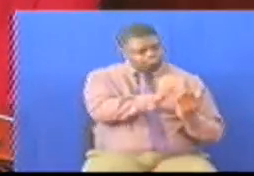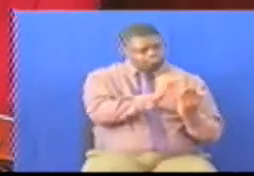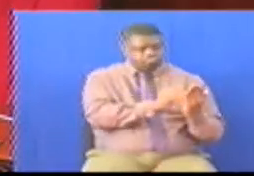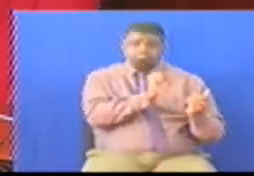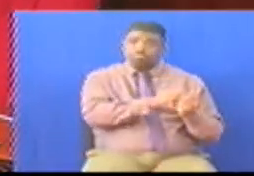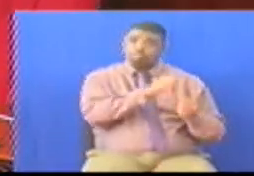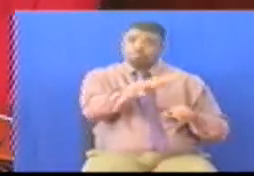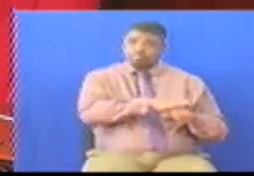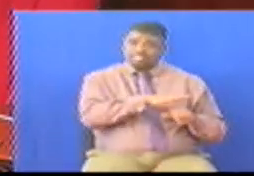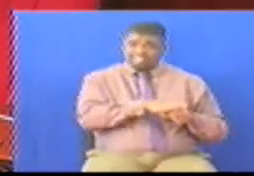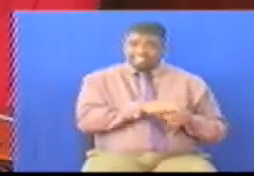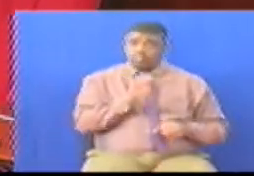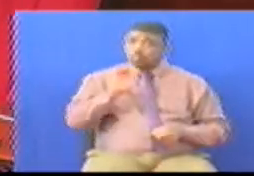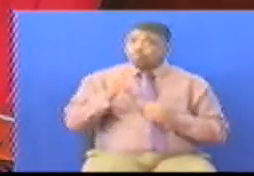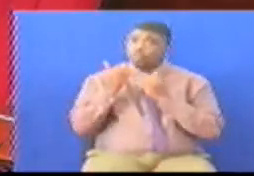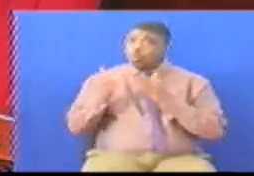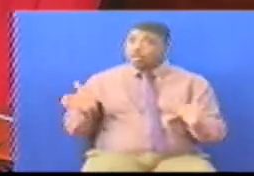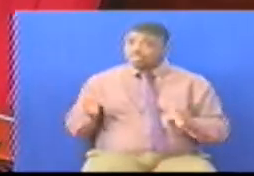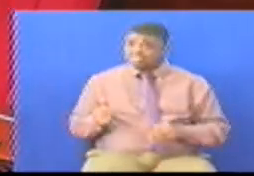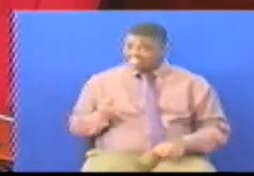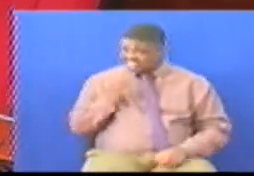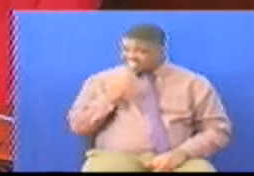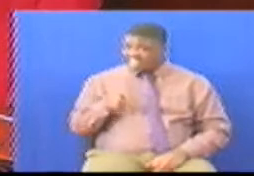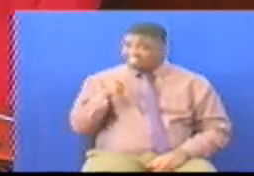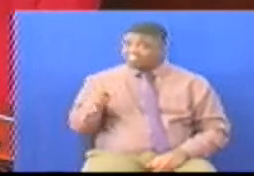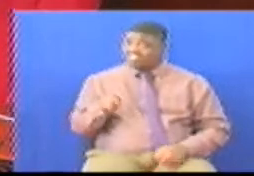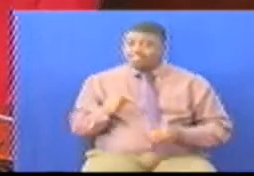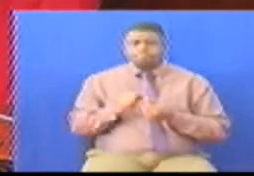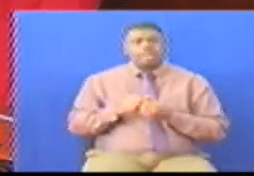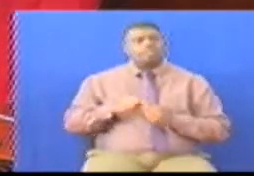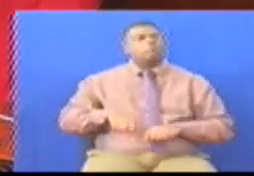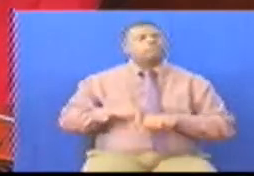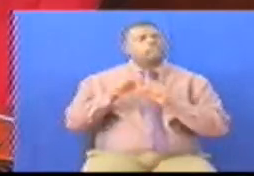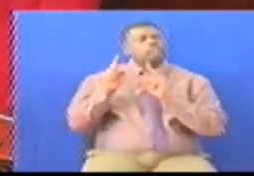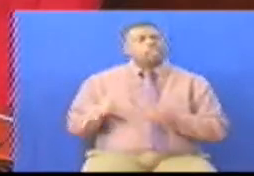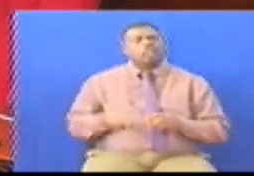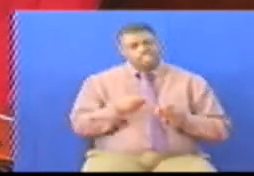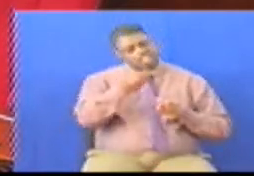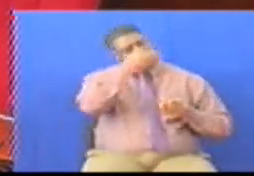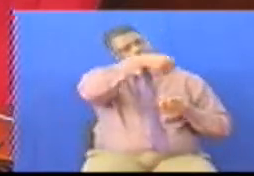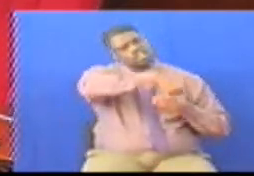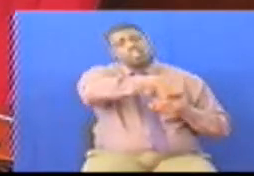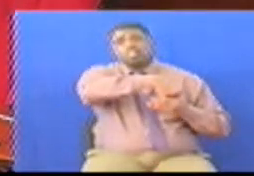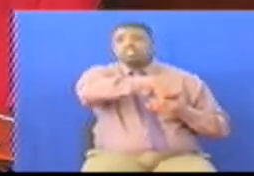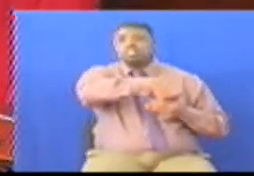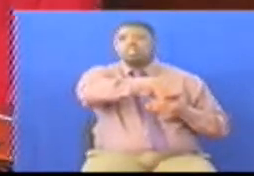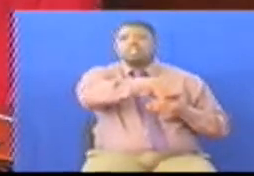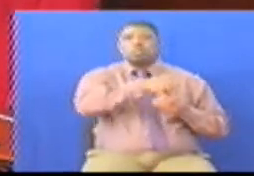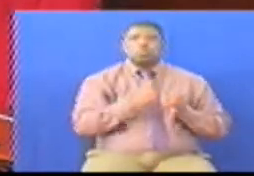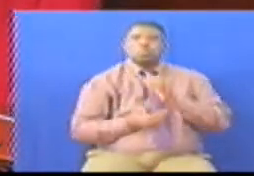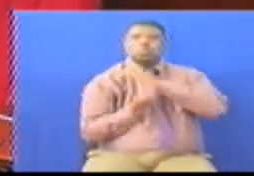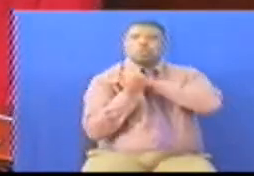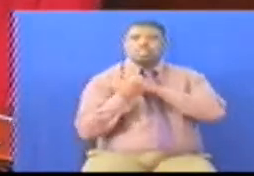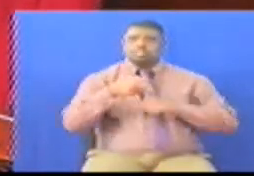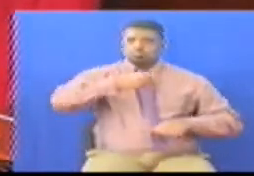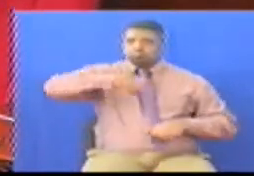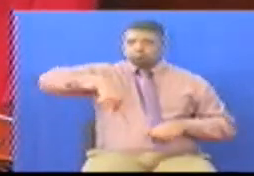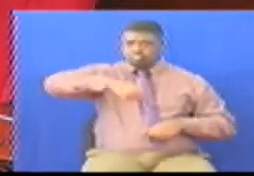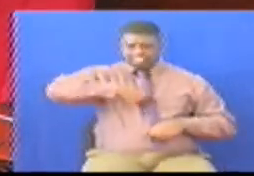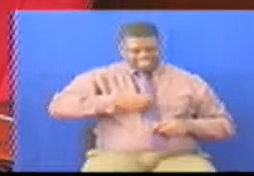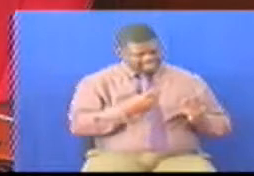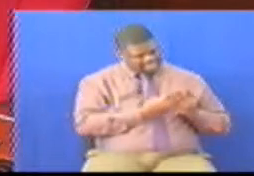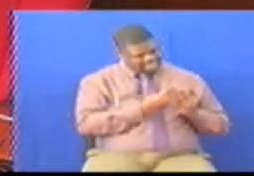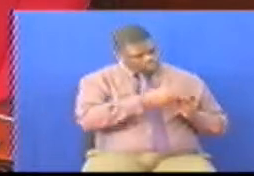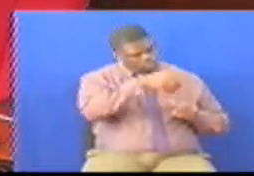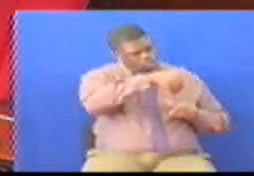Nataka niwaambie waheshimiwa wabunge, taarifa hii imesheheni mambo mengi sana sana sana. Wajibu wetu sisi kama wajumbe wa kamati ya